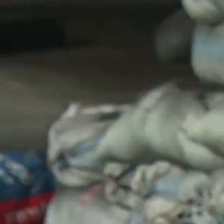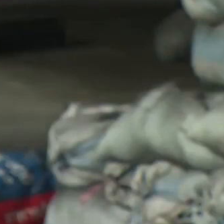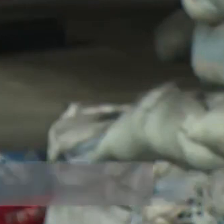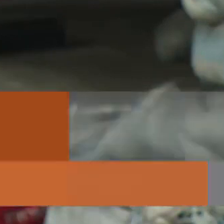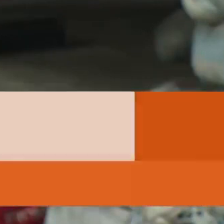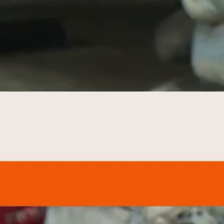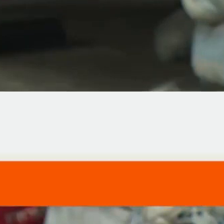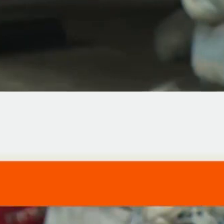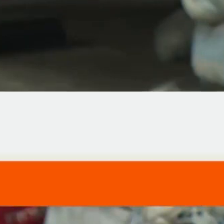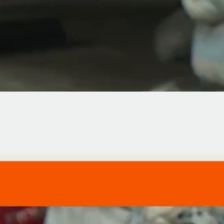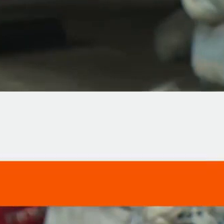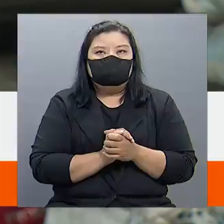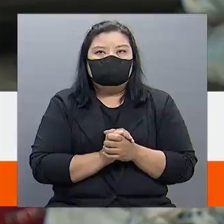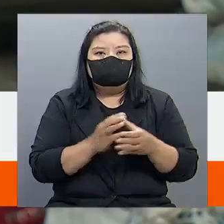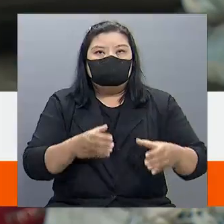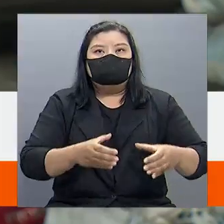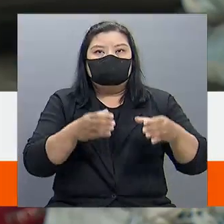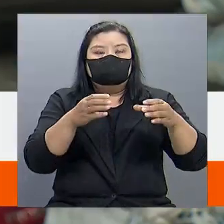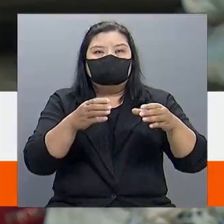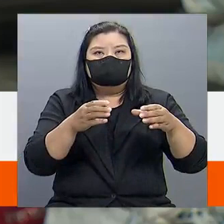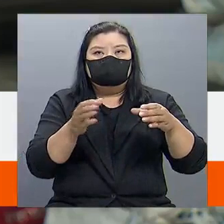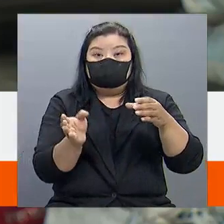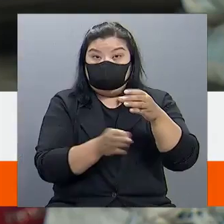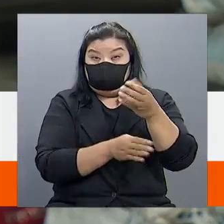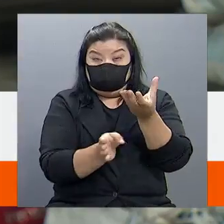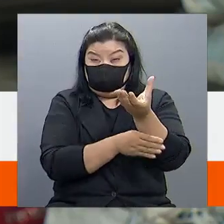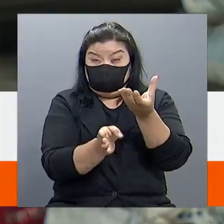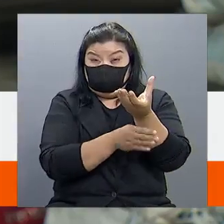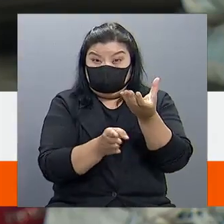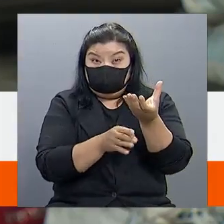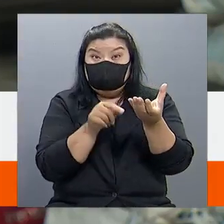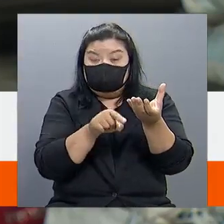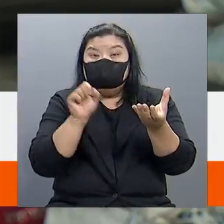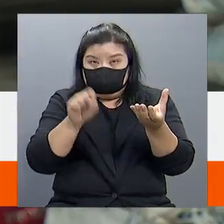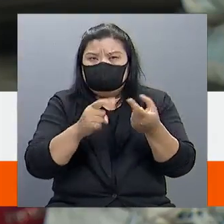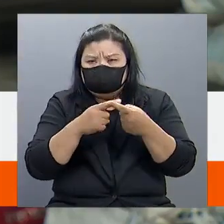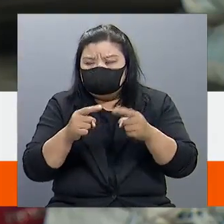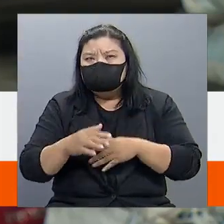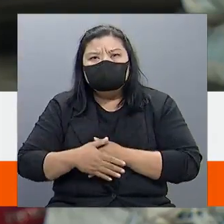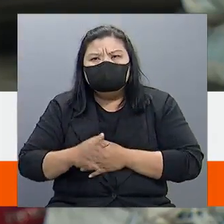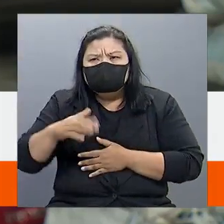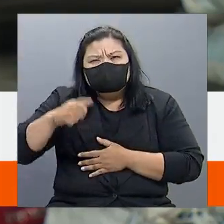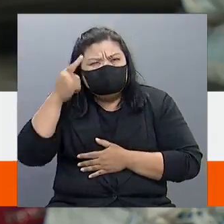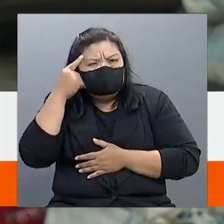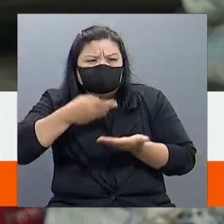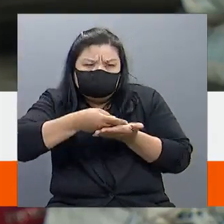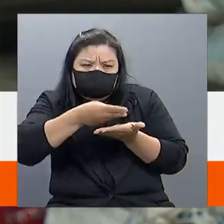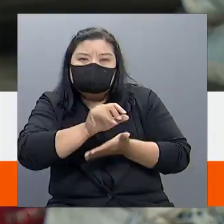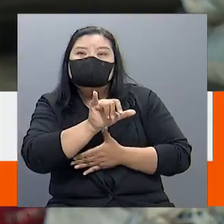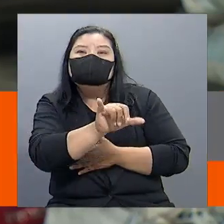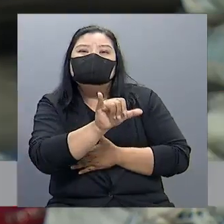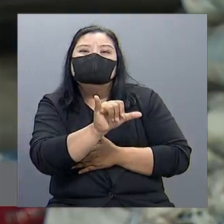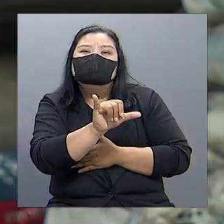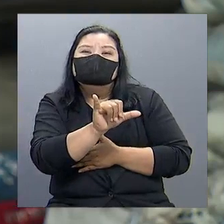เตาอั้งโล่ใช้ถ่านเป็นตัวก่อไฟก็จริงนะคะแต่เท่าสำรวจตอนนี้ค่ะปรากฏว่ากระแสก็ยังไม่ได้คึกคักนะคะวันนี้ค่ะพาคุณผู้ชมมา